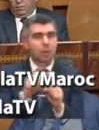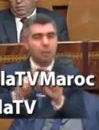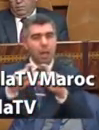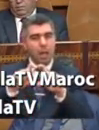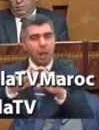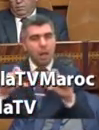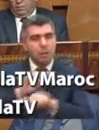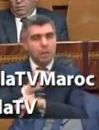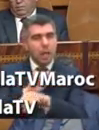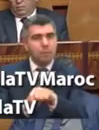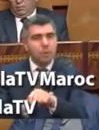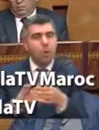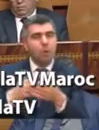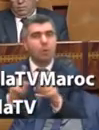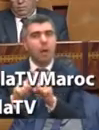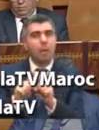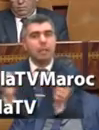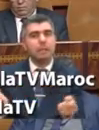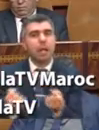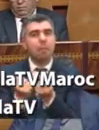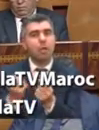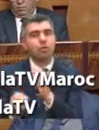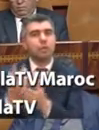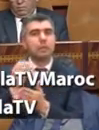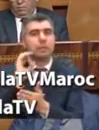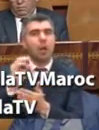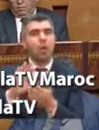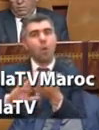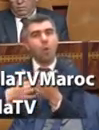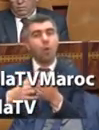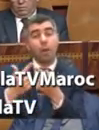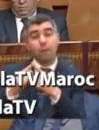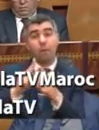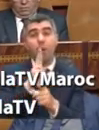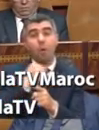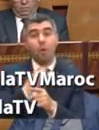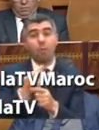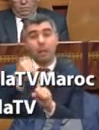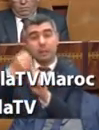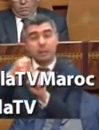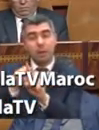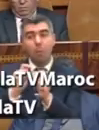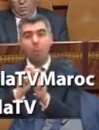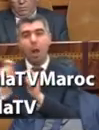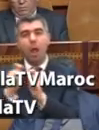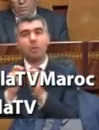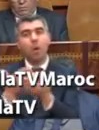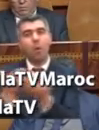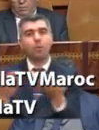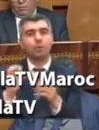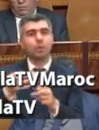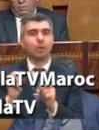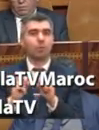والتغطية ديال المستقلين في قلب النموذج التنموي الجديد الذي من المفروض أن الحكومة تركز عليه وتناقشه وتجيبه. كيف